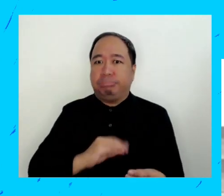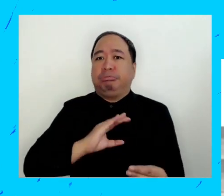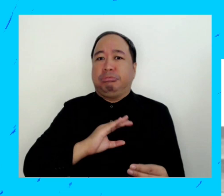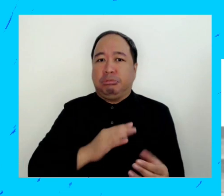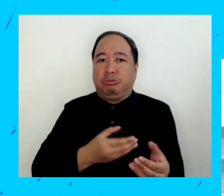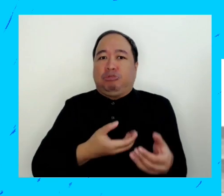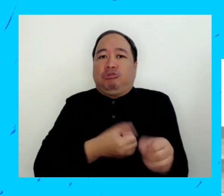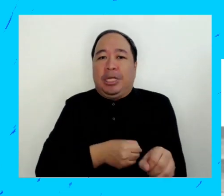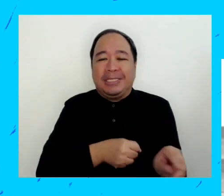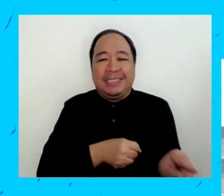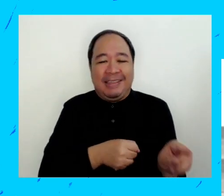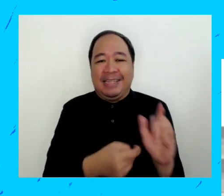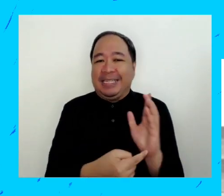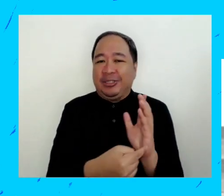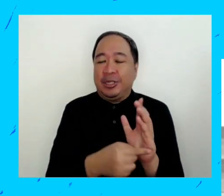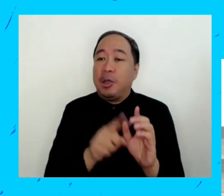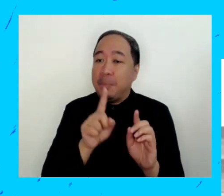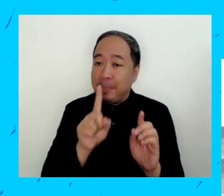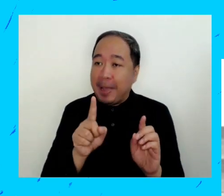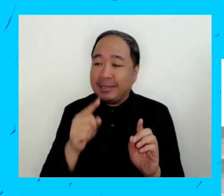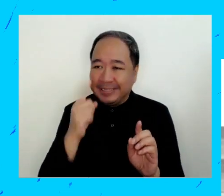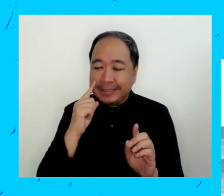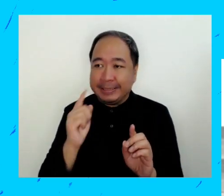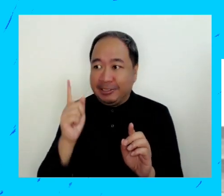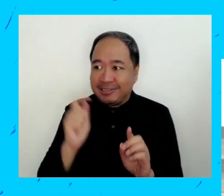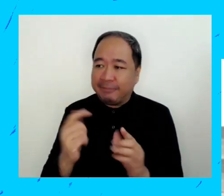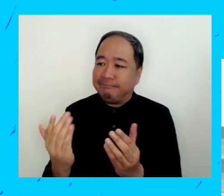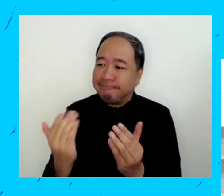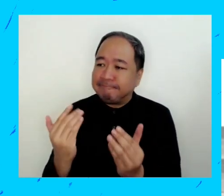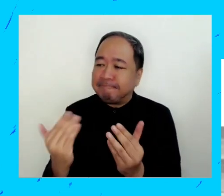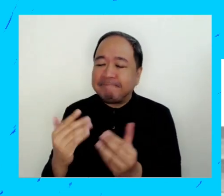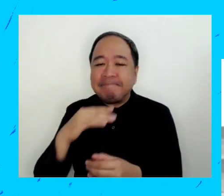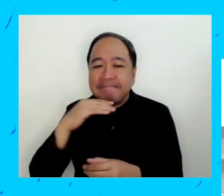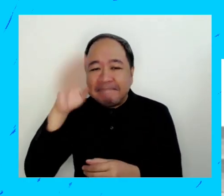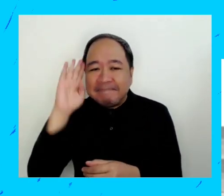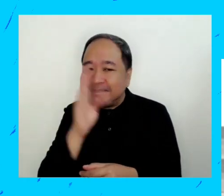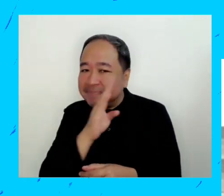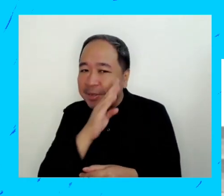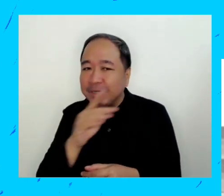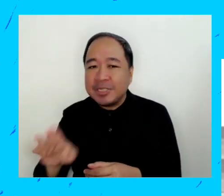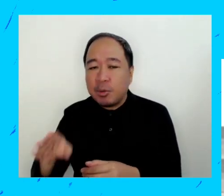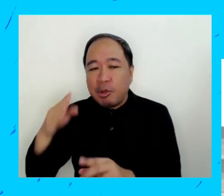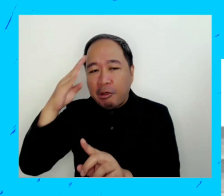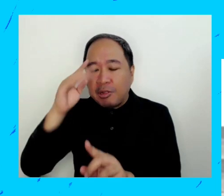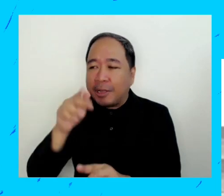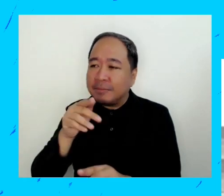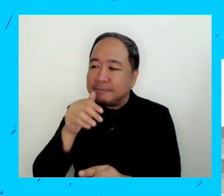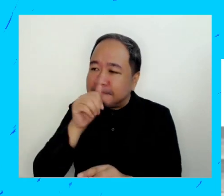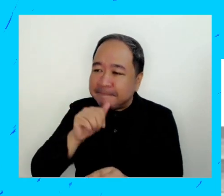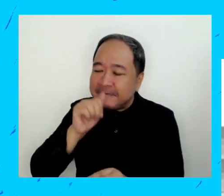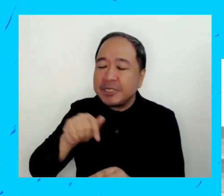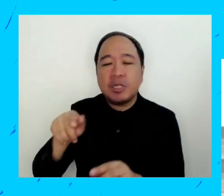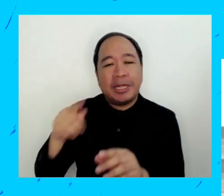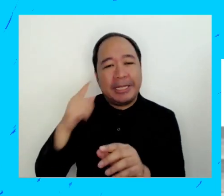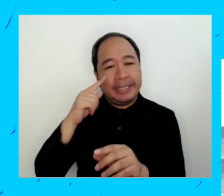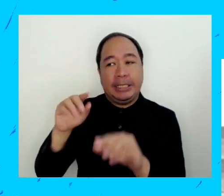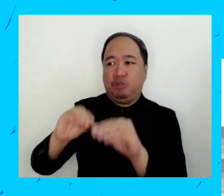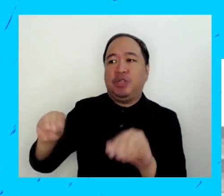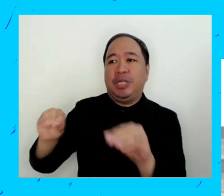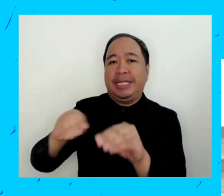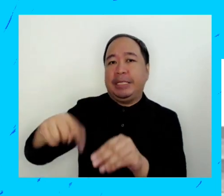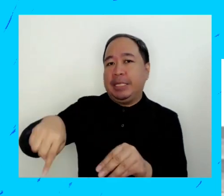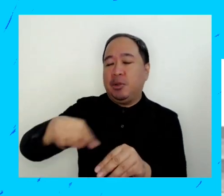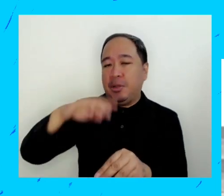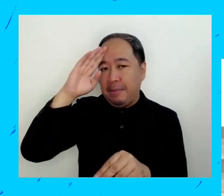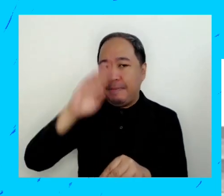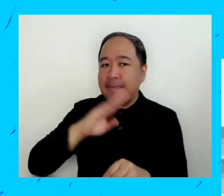confiance. Et lorsqu'on commence juste depuis un peu, et on a de la patience et la formation est